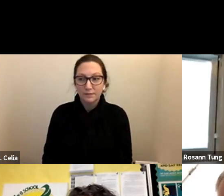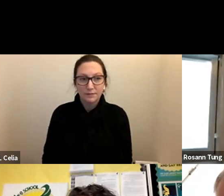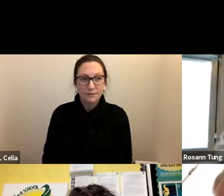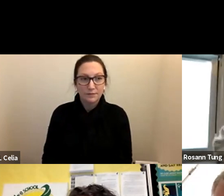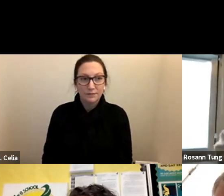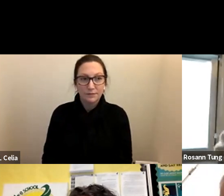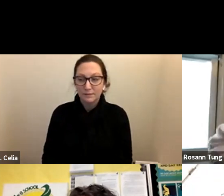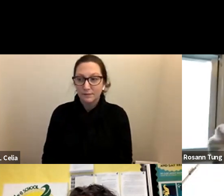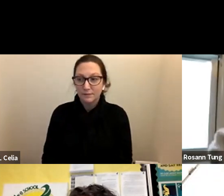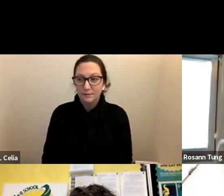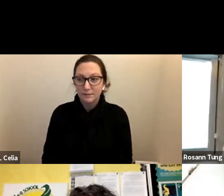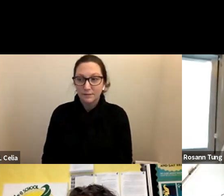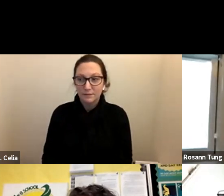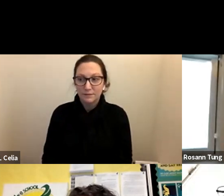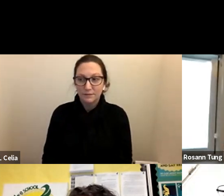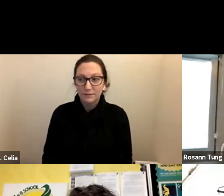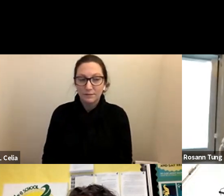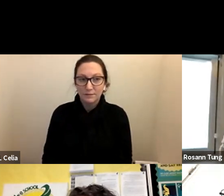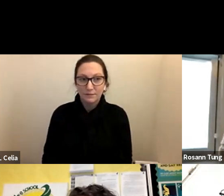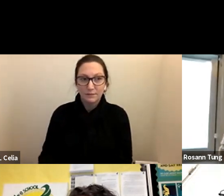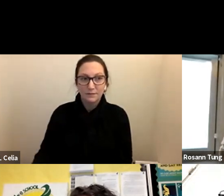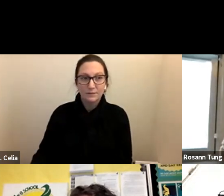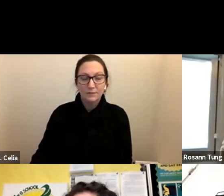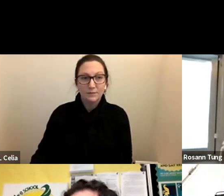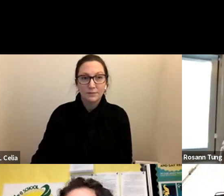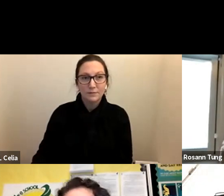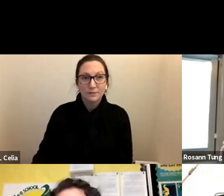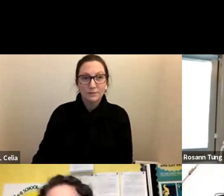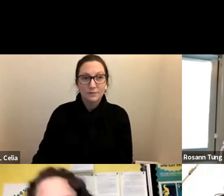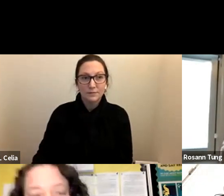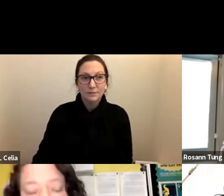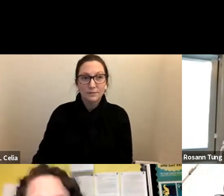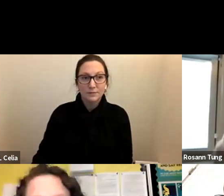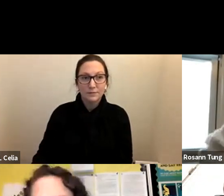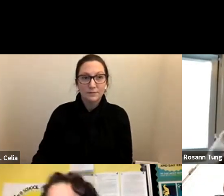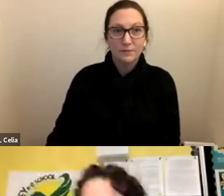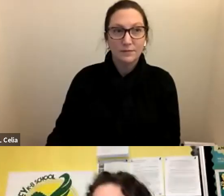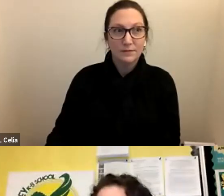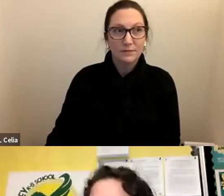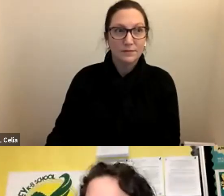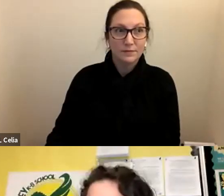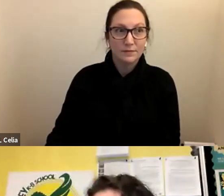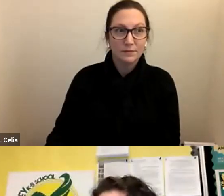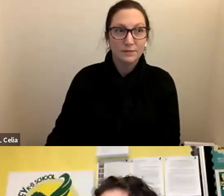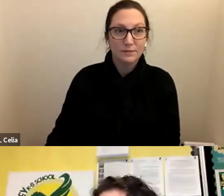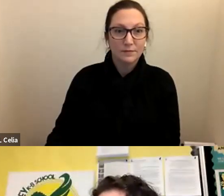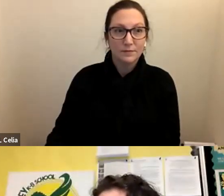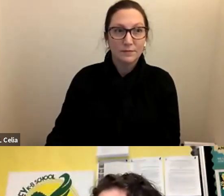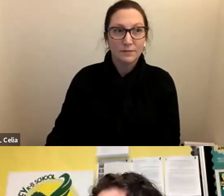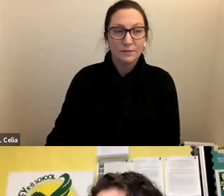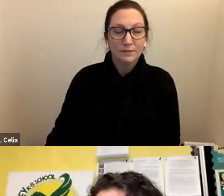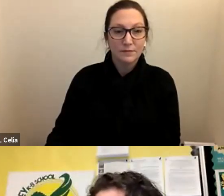الربيعي. أنا مترجم اللغة العربية لهذا اليوم. بإمكانكم الاستماع إلى الترجمة الفورية باللغة